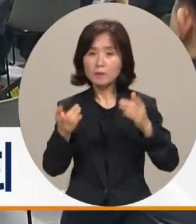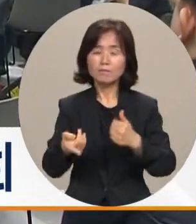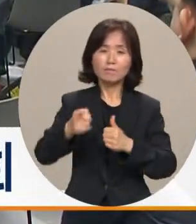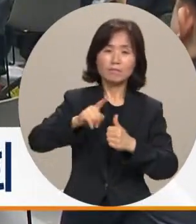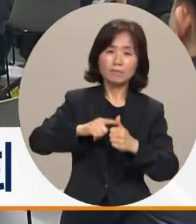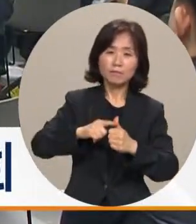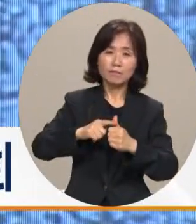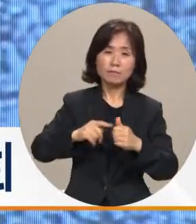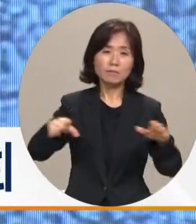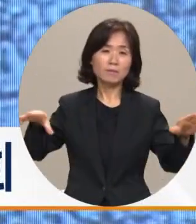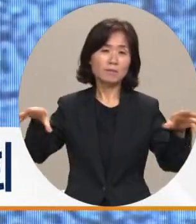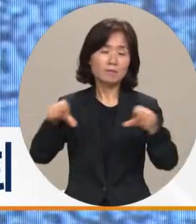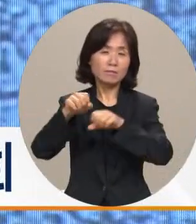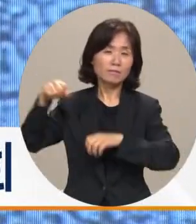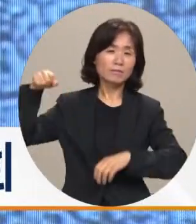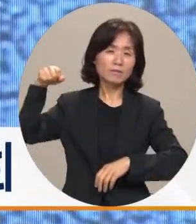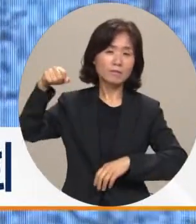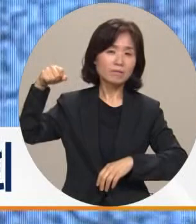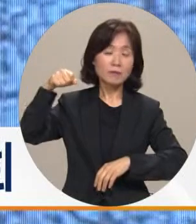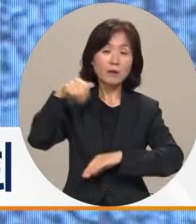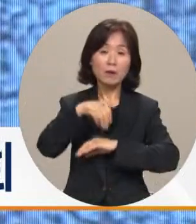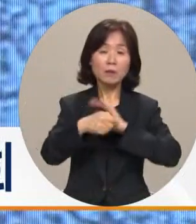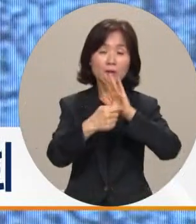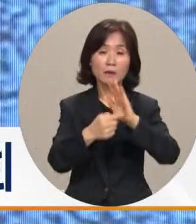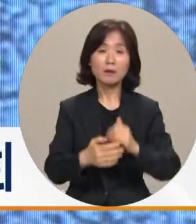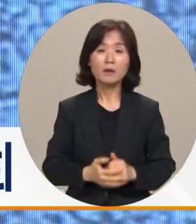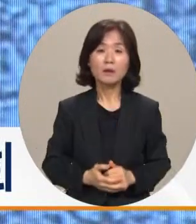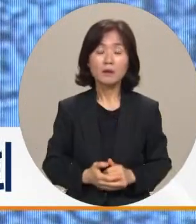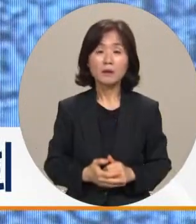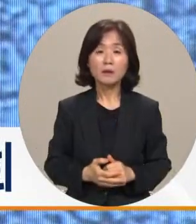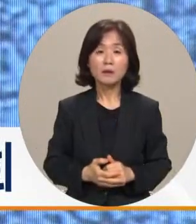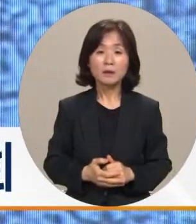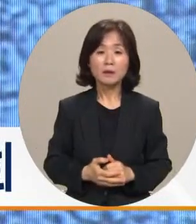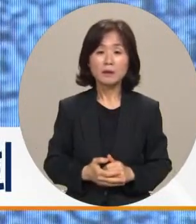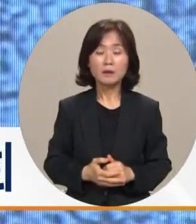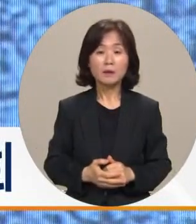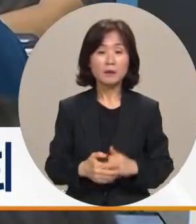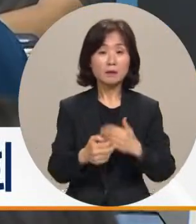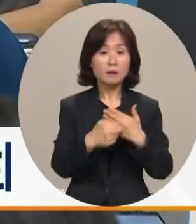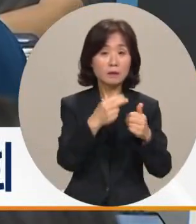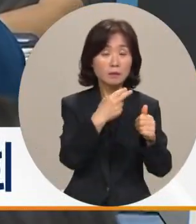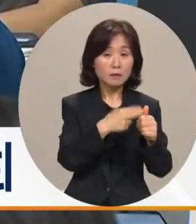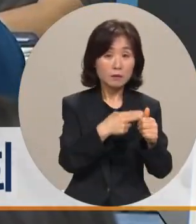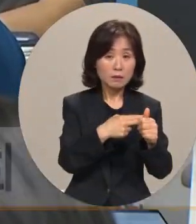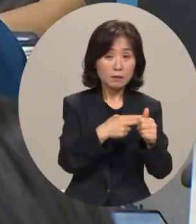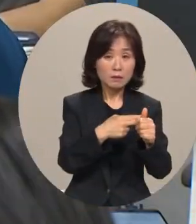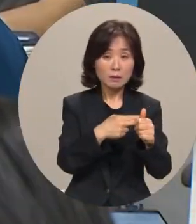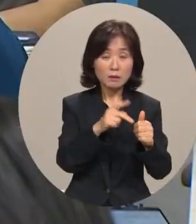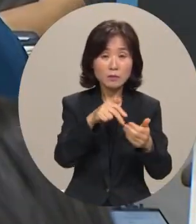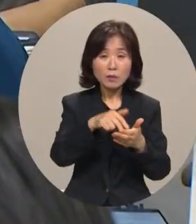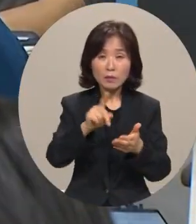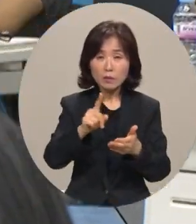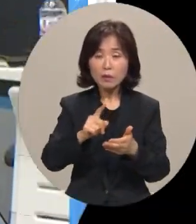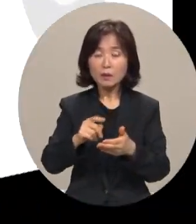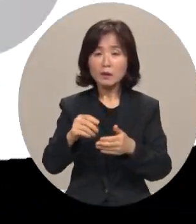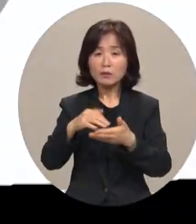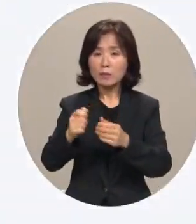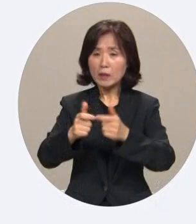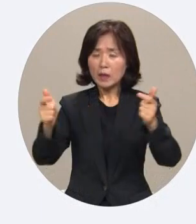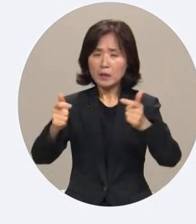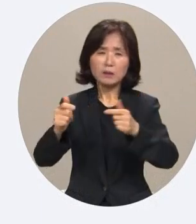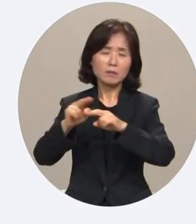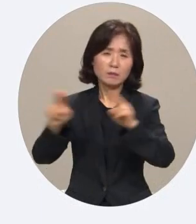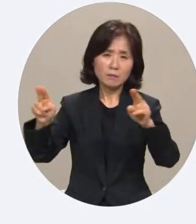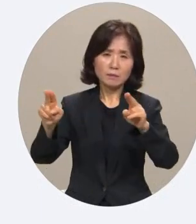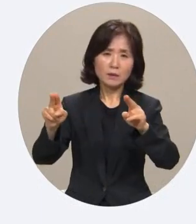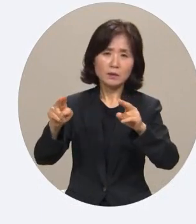열어 강력한 투쟁을 예고했습니다. 요구는 의대 증원을 원점에서 재검토하라는 겁니다. 앞서